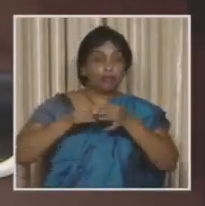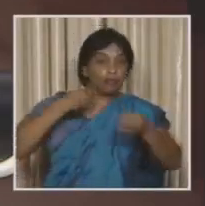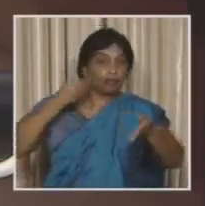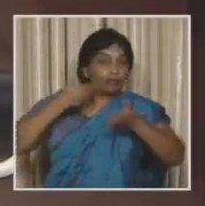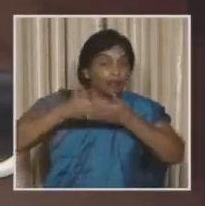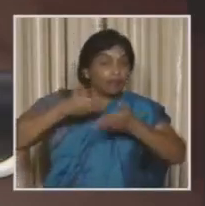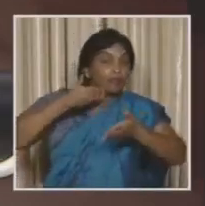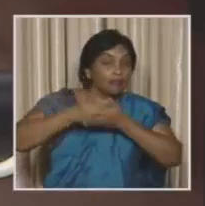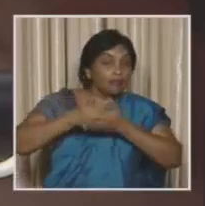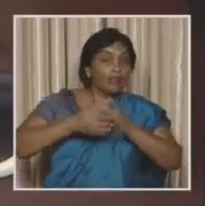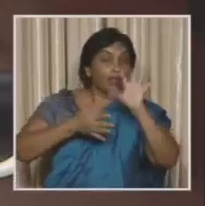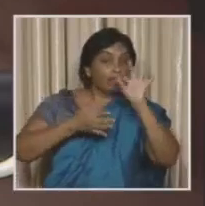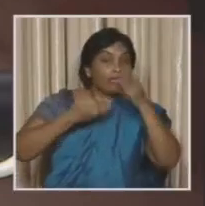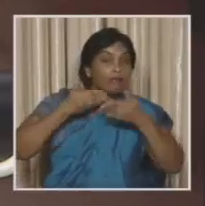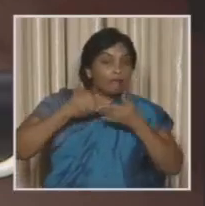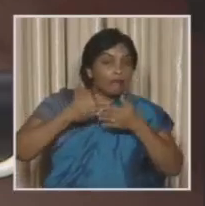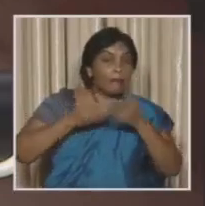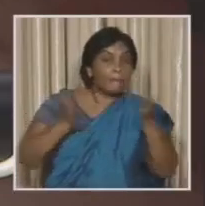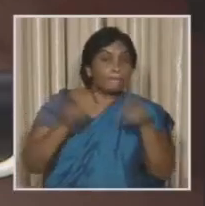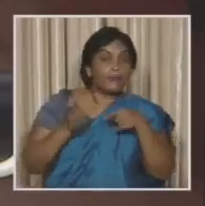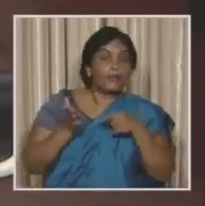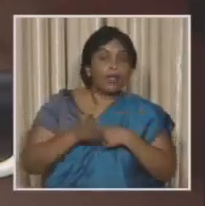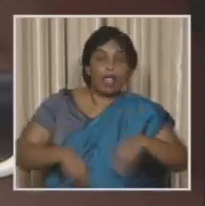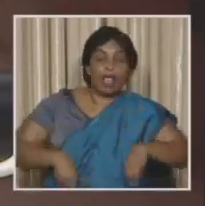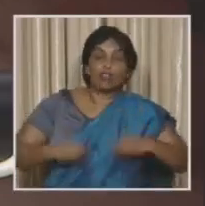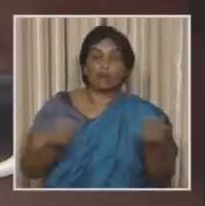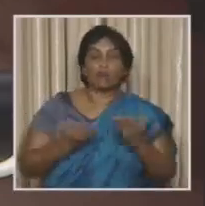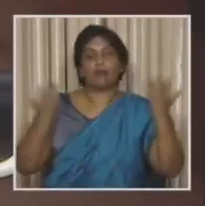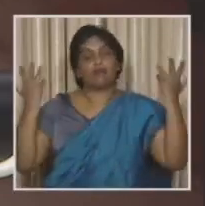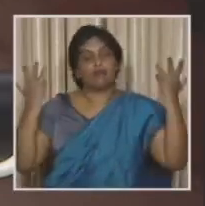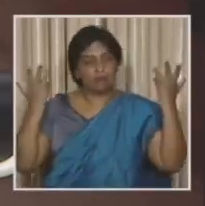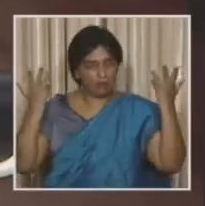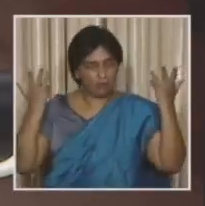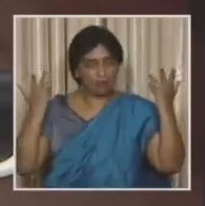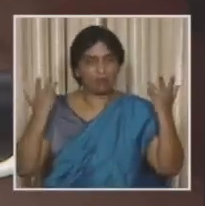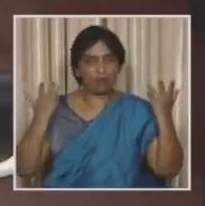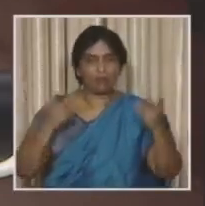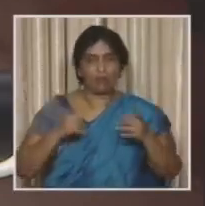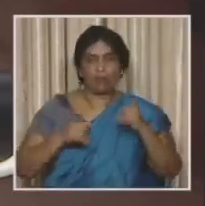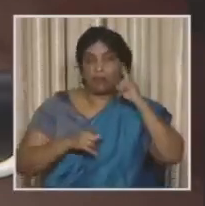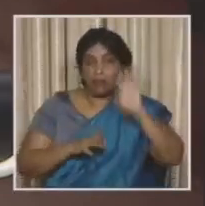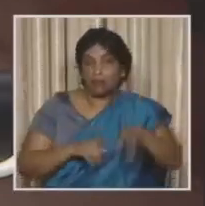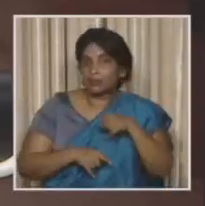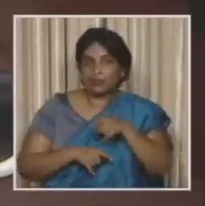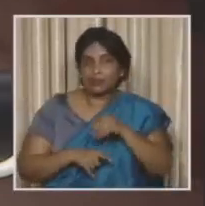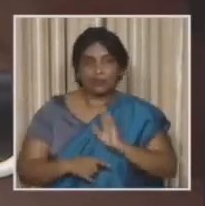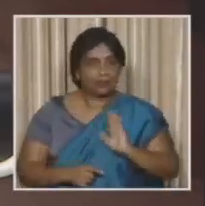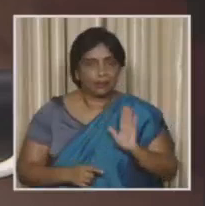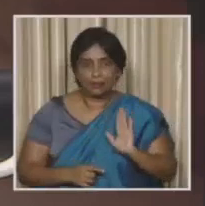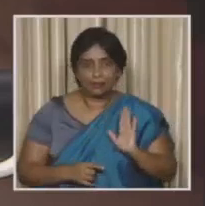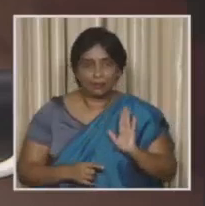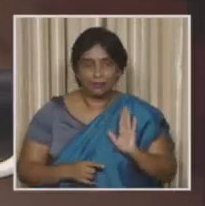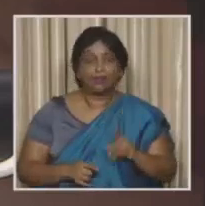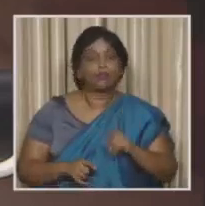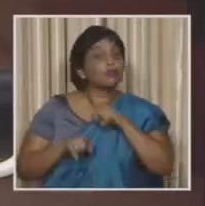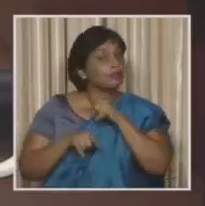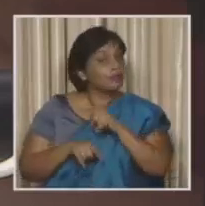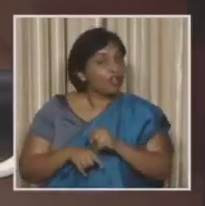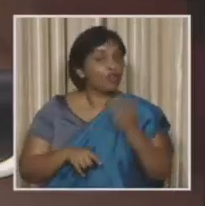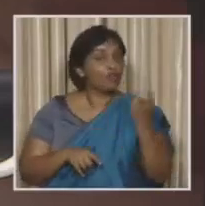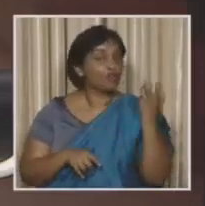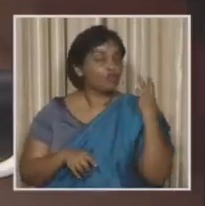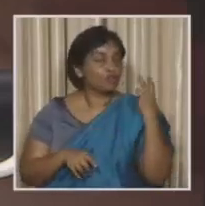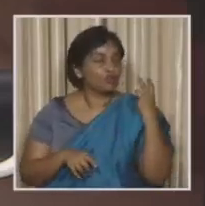කිව්වා. මෙන්න ජෙල් තියෙනවා, මෙන්න පිටි තියෙනවා, ඇඳහම වඳ වෙනවා කිව්වා. මේ නිකන් සිදුවෙච්ච ඒවා නෙවෙයි. ඒ